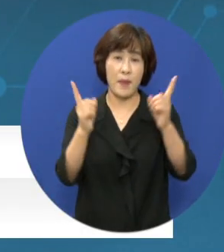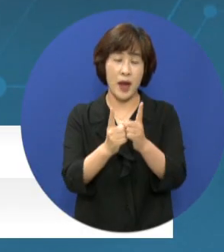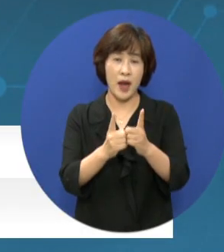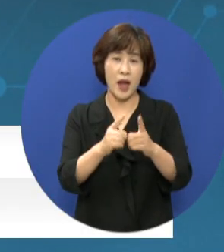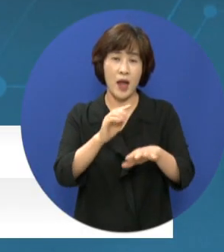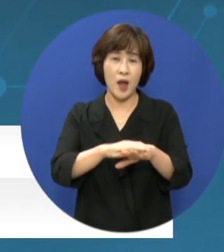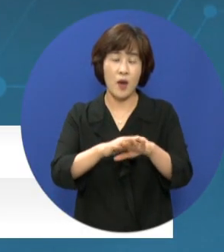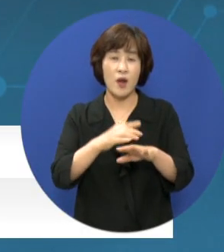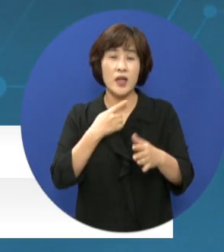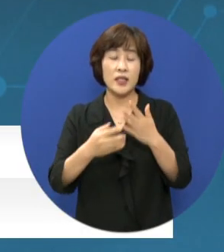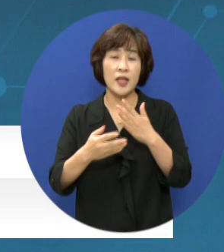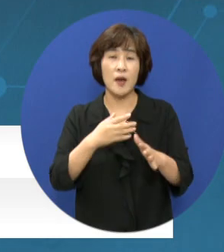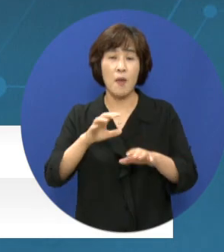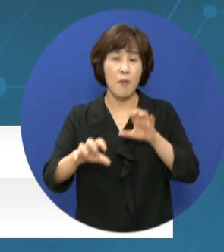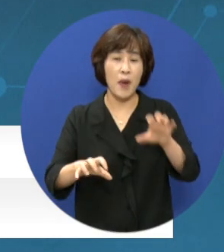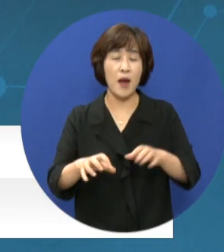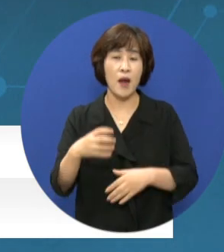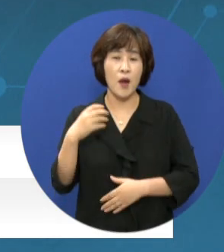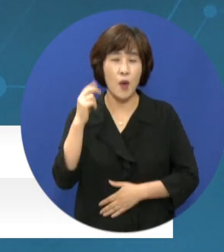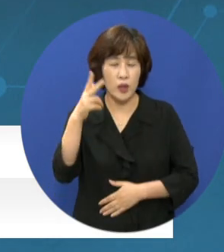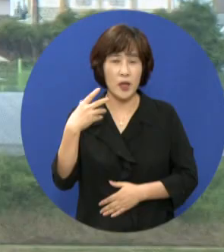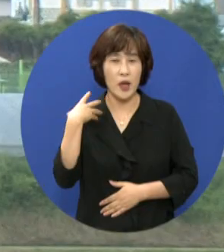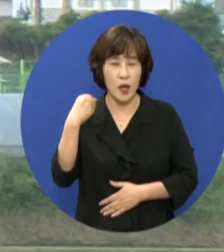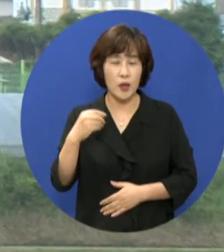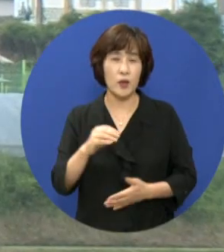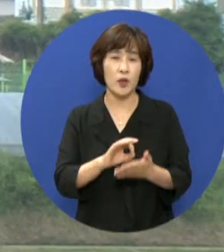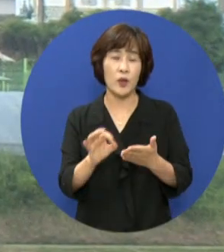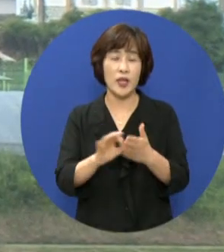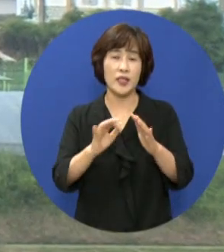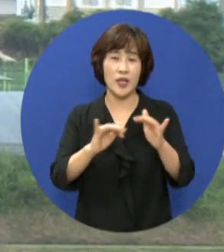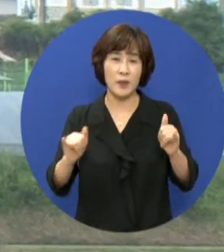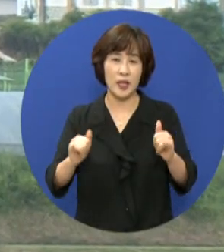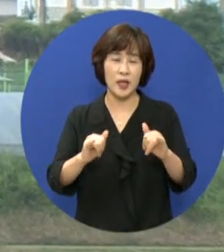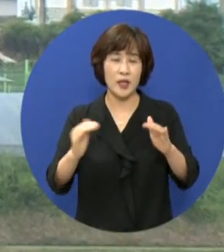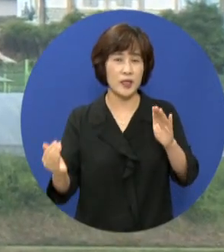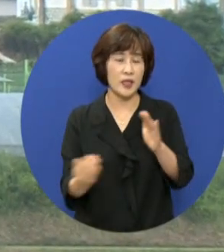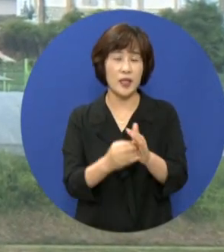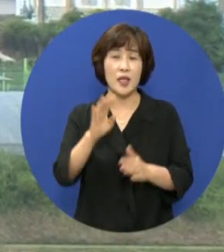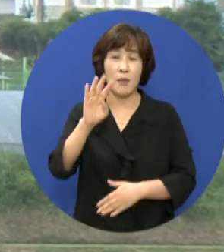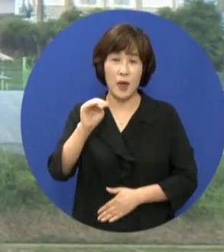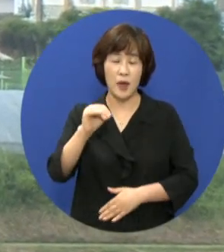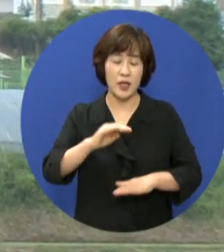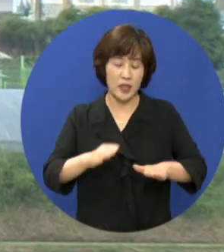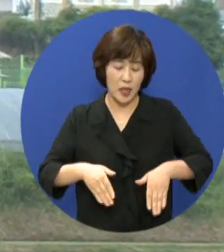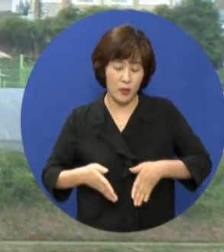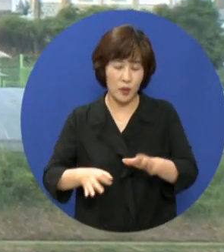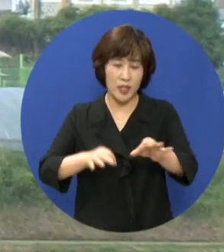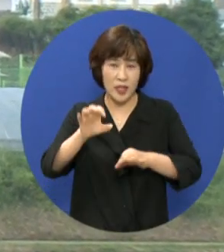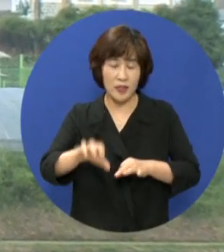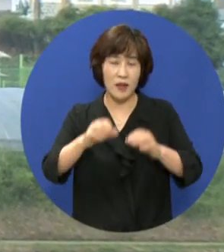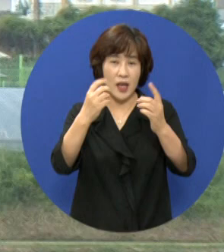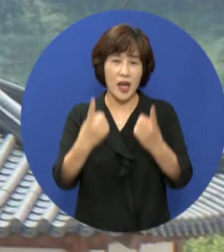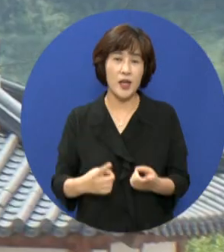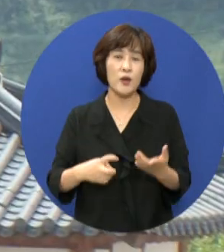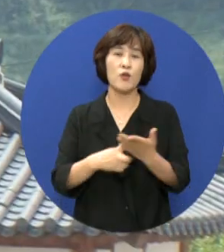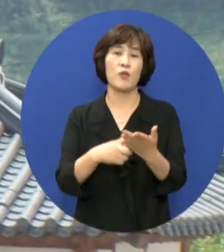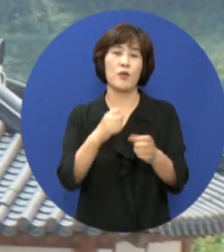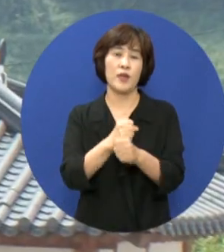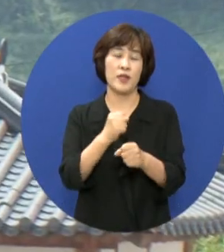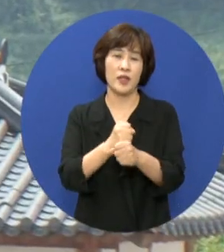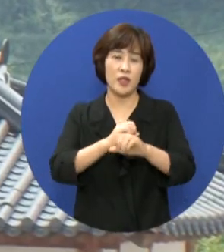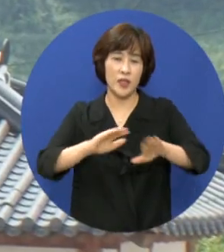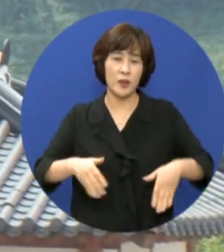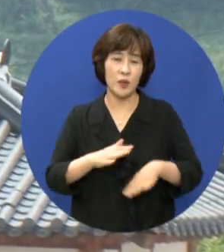농촌체험마을 숙박업소를 이용하는 타 지역 주민에게 최대 4만원 의 남도장터 할인 쿠폰을 발행해